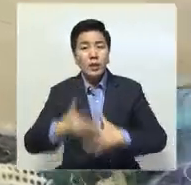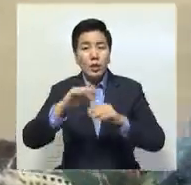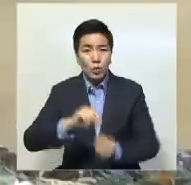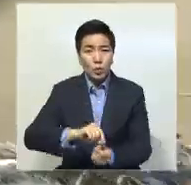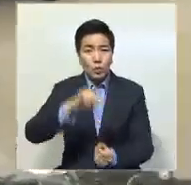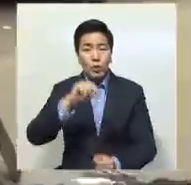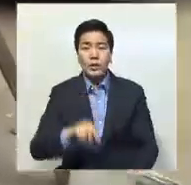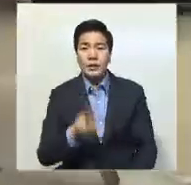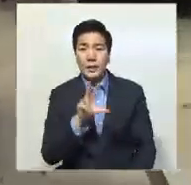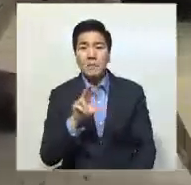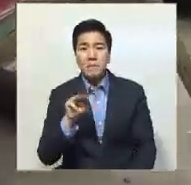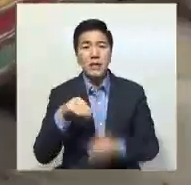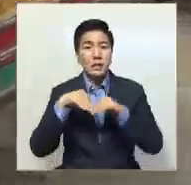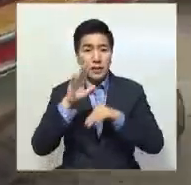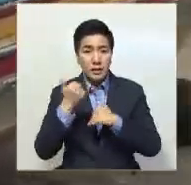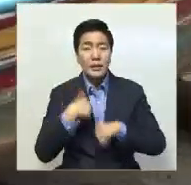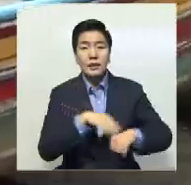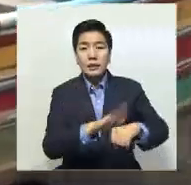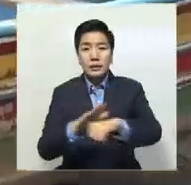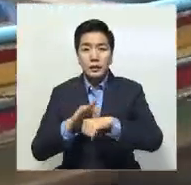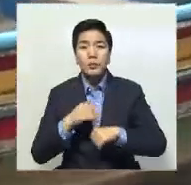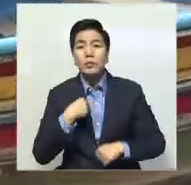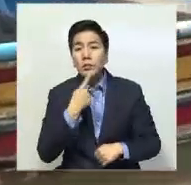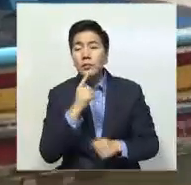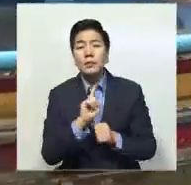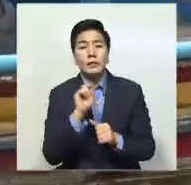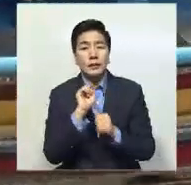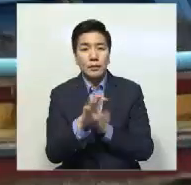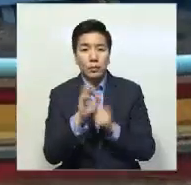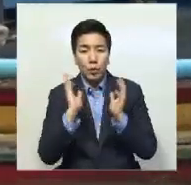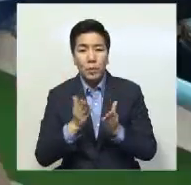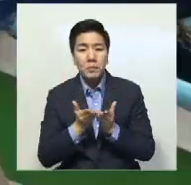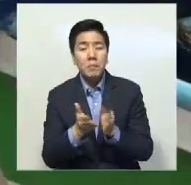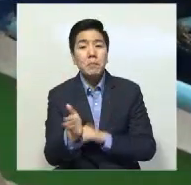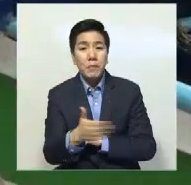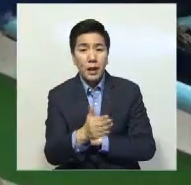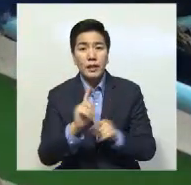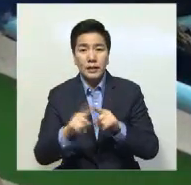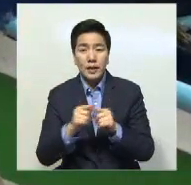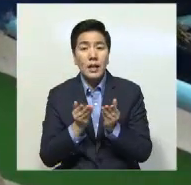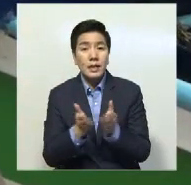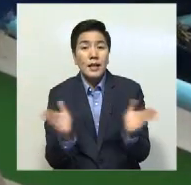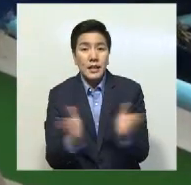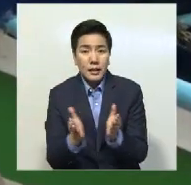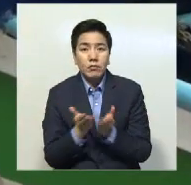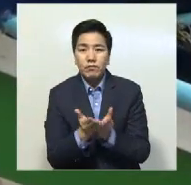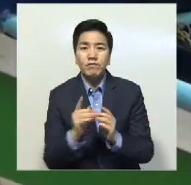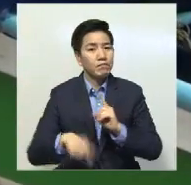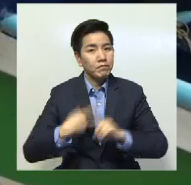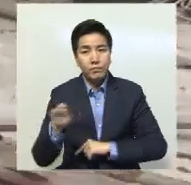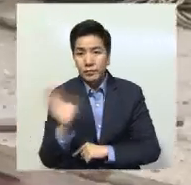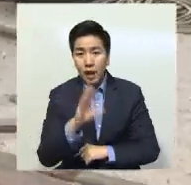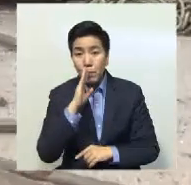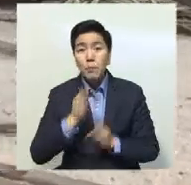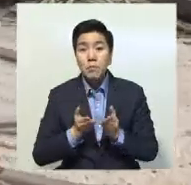ประมาณมากกว่า3เมตรค่ะคำเตือนออกมาแบบนี้ก็อยากจะแนะนำไปถึงพี่น้องชาวประมงนะคะโดยเฉพาะเรือเล็กก็ควรงดออกจากฝั่งด้วยถ้า